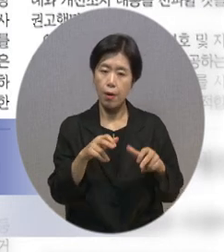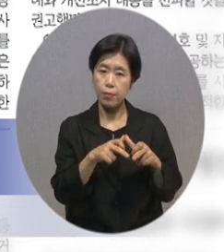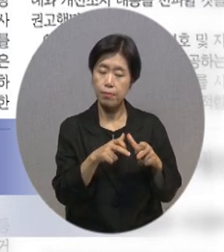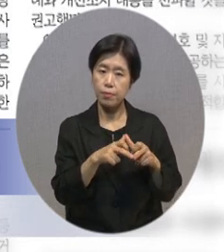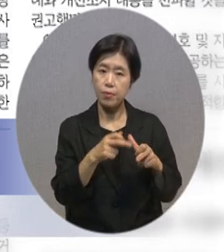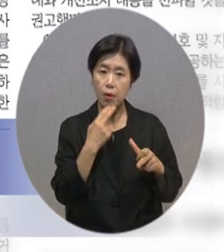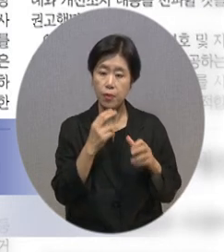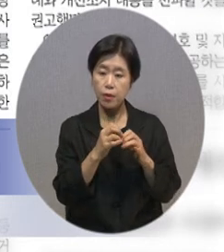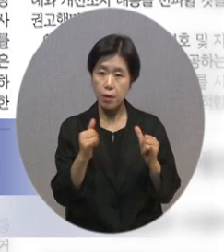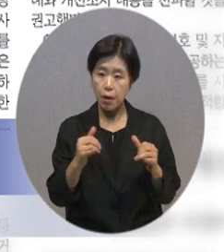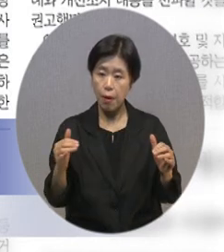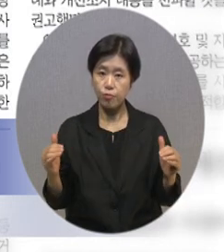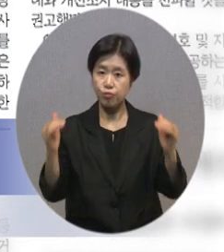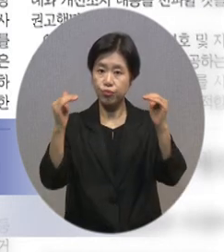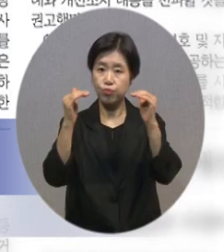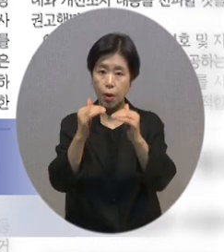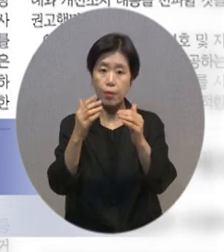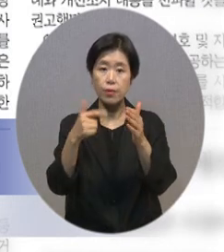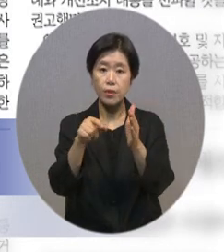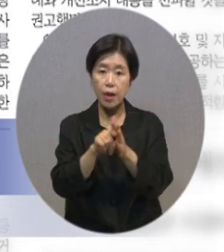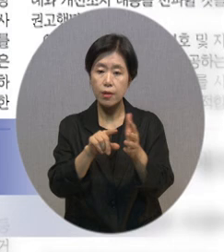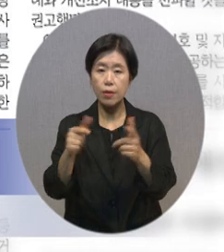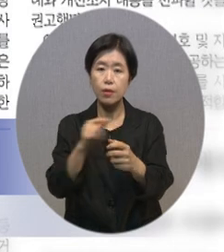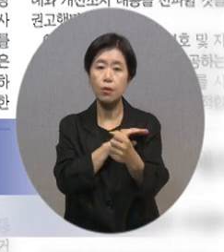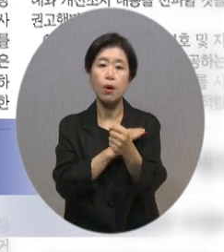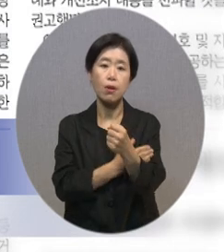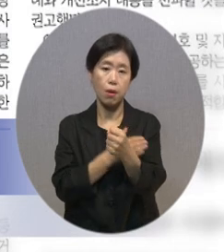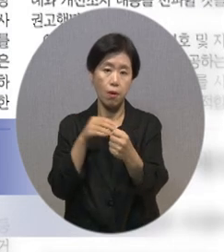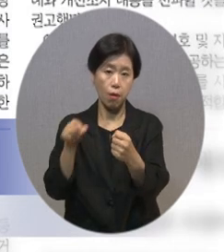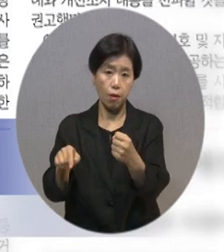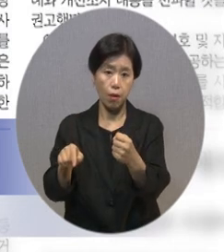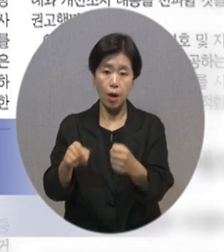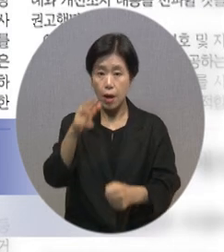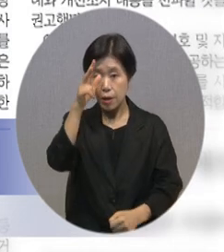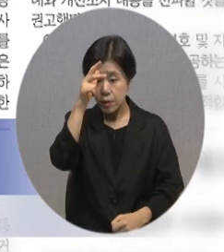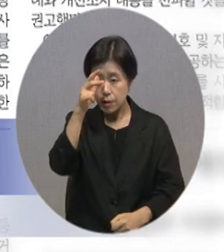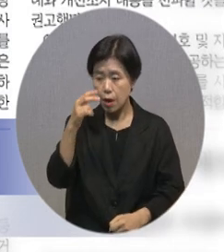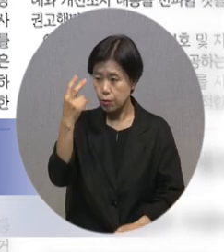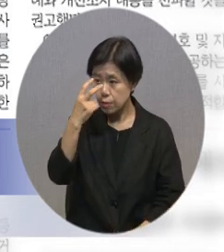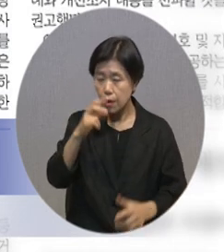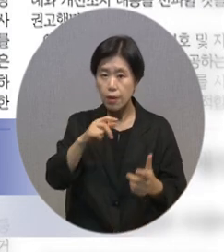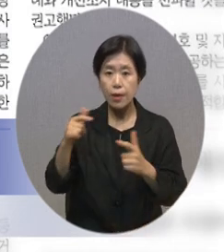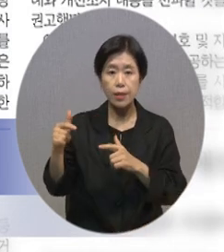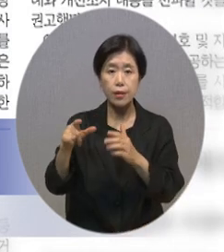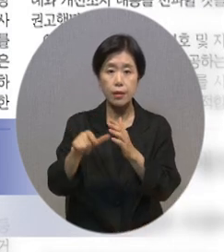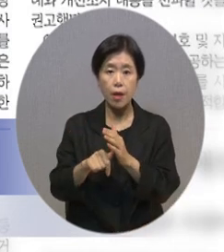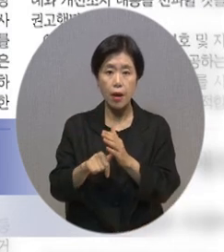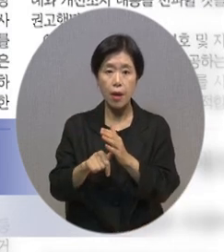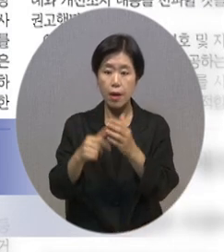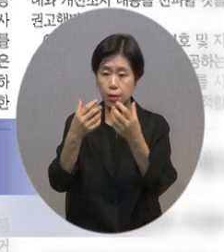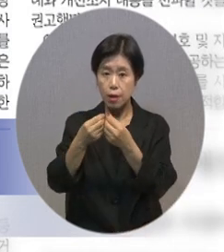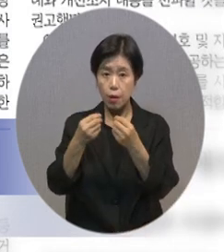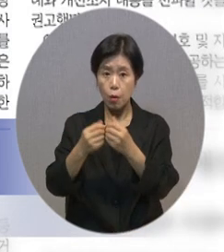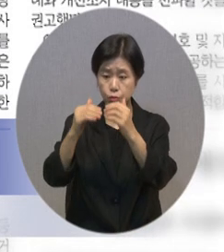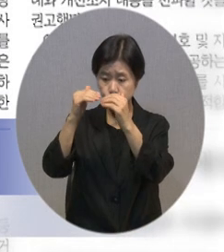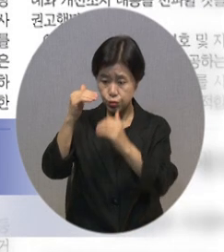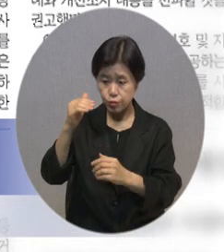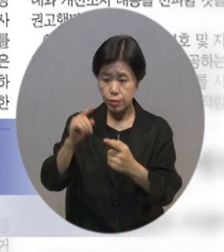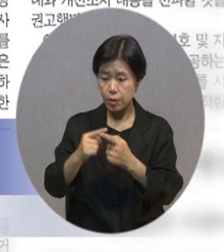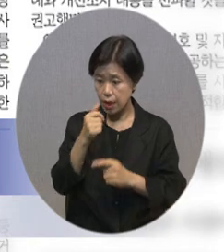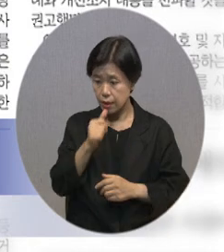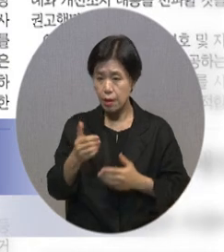수준으로 신뢰관계인 동권 등이 형사 절차상 피해자의 권리 내용을 충분히 이해할 수 있도록